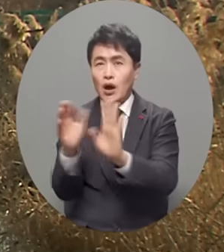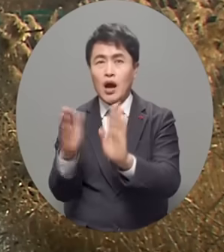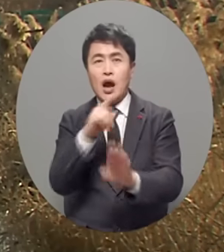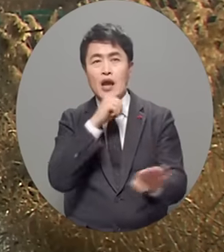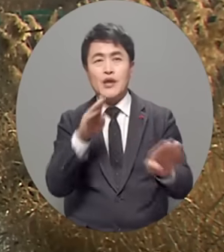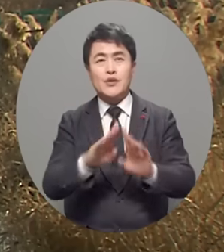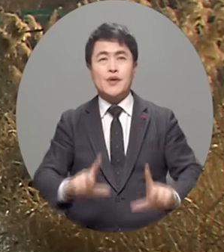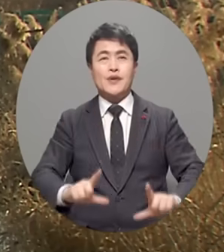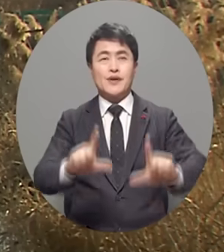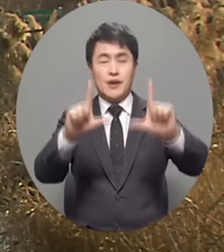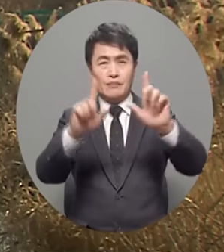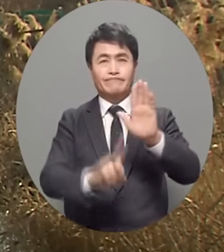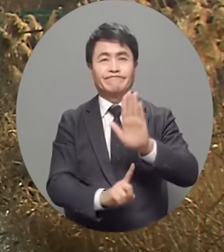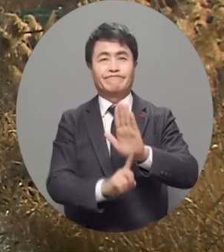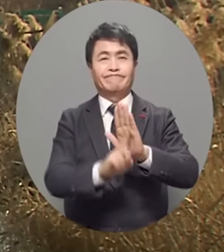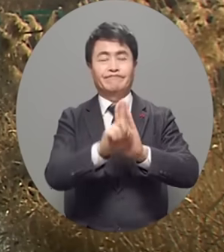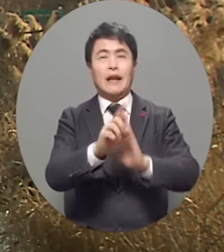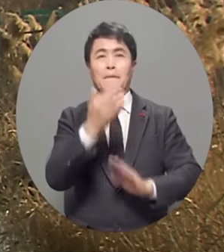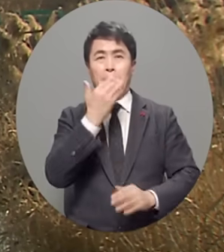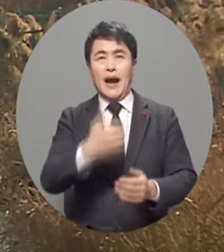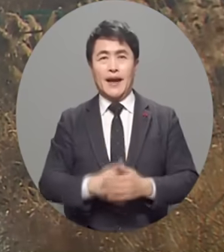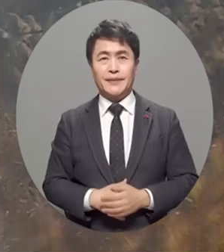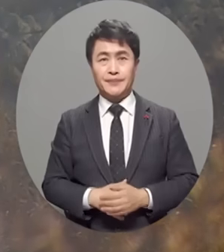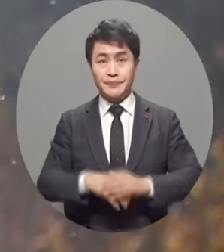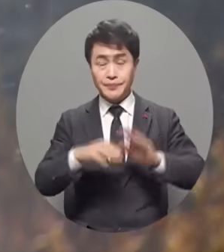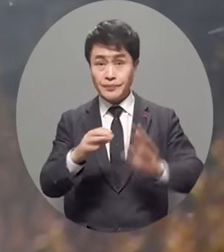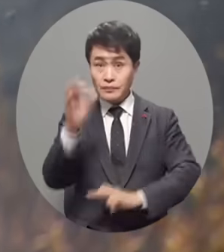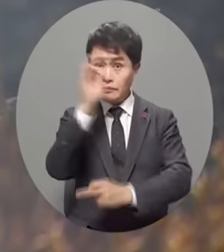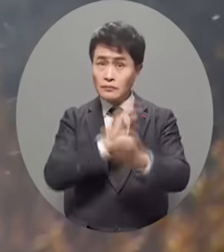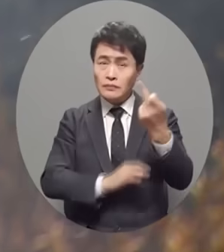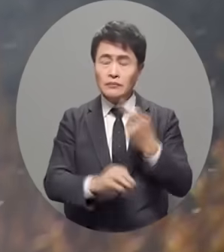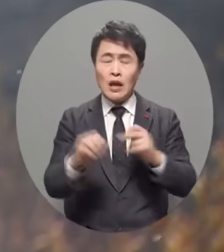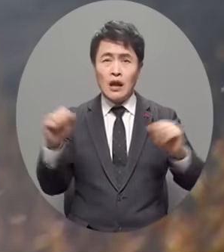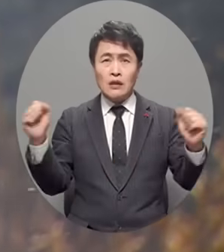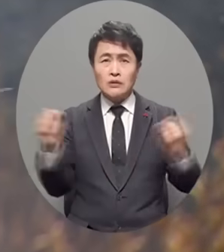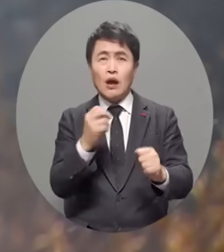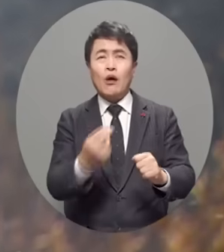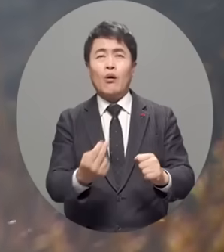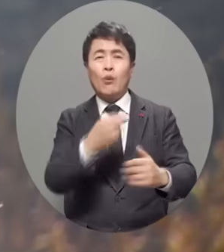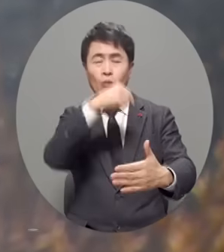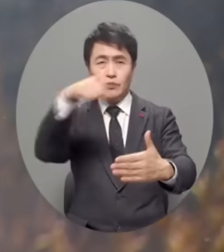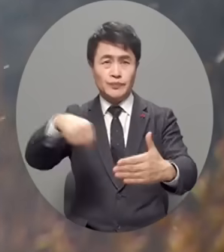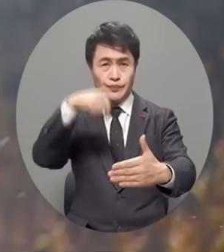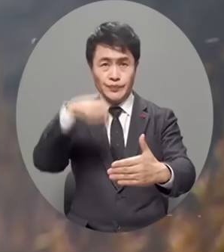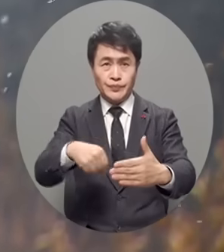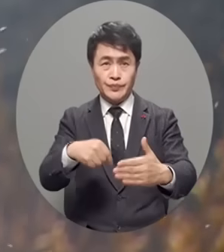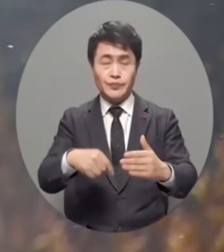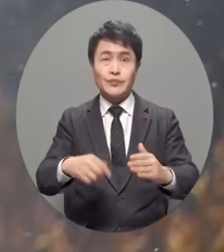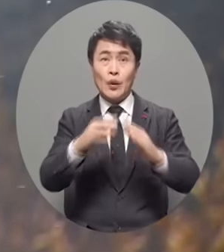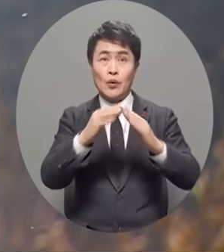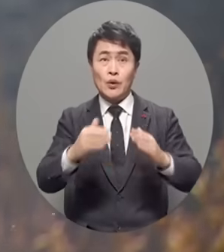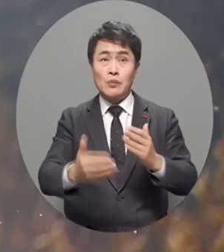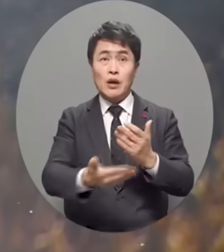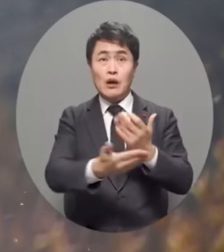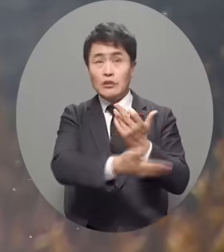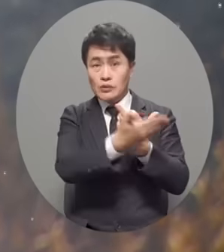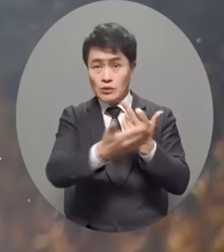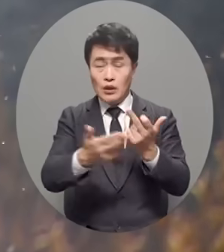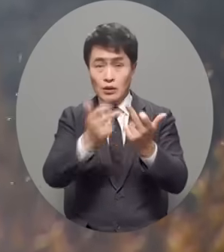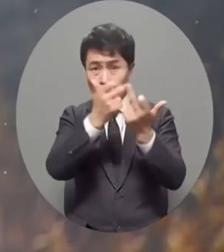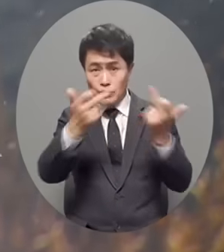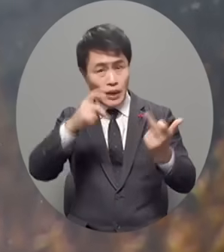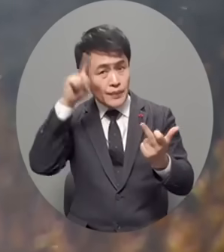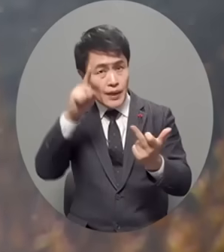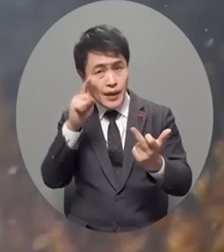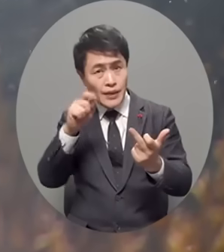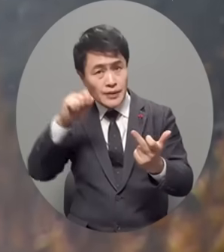기온이 영상권으로 올라서겠습니다. 밤사이는 찬 대륙고기압의 영향을 받다 보니 호남 서해안과 제주도에는 내일